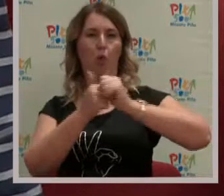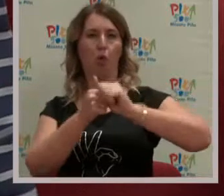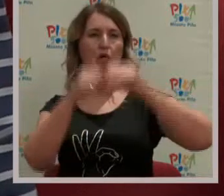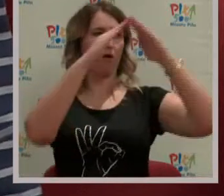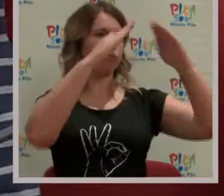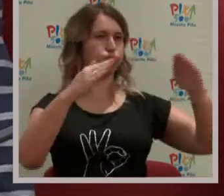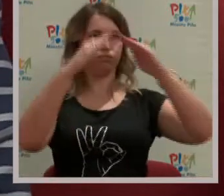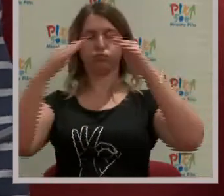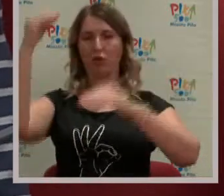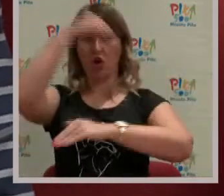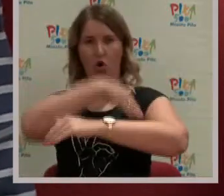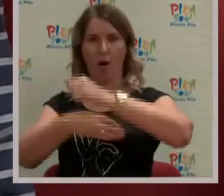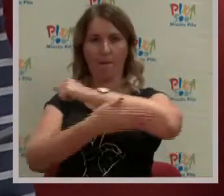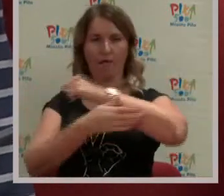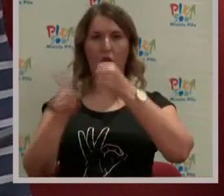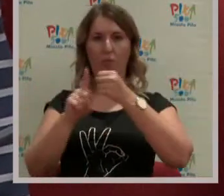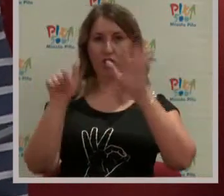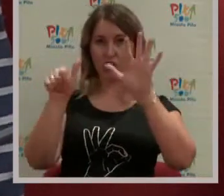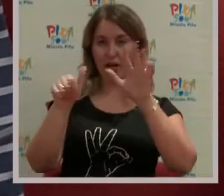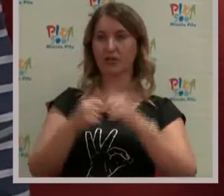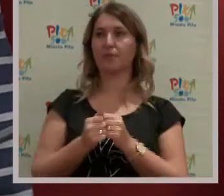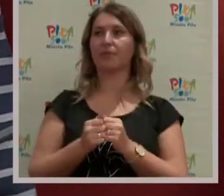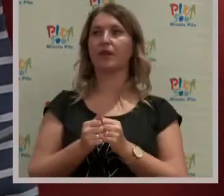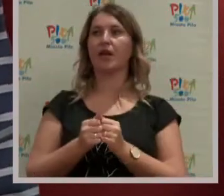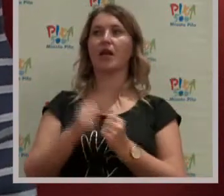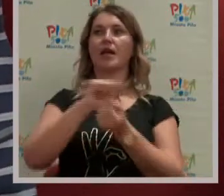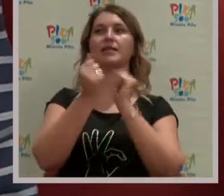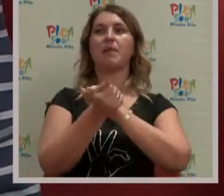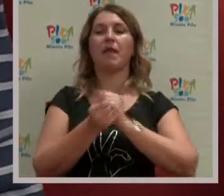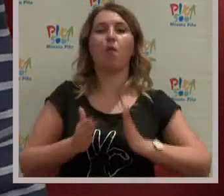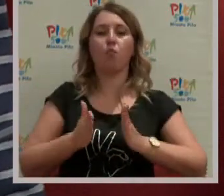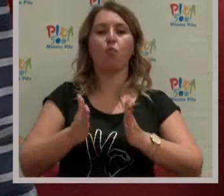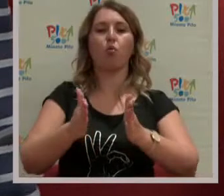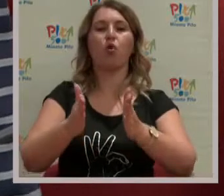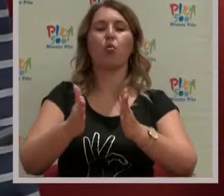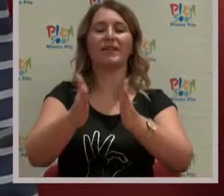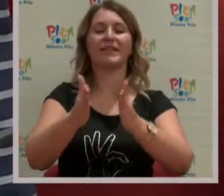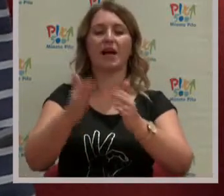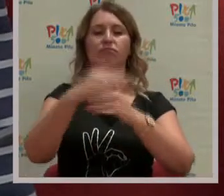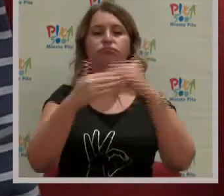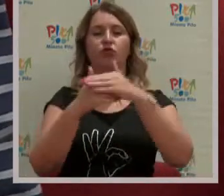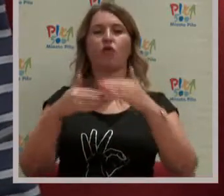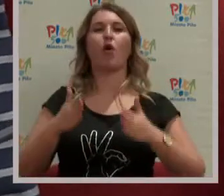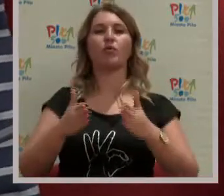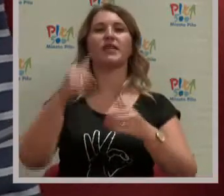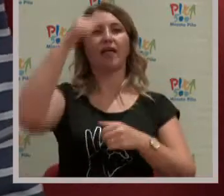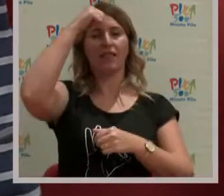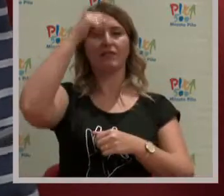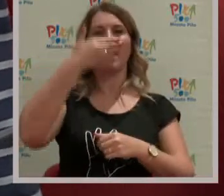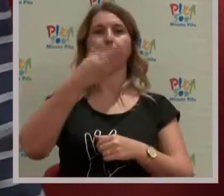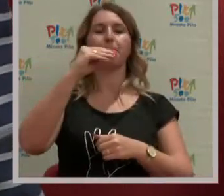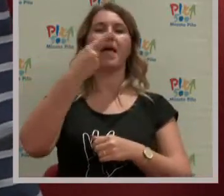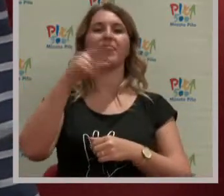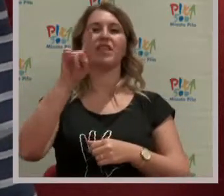jednorocznych zadanie związane z przebudową ulicy medycznej łączymy dwa zadania inwestycje w drogach powiatowych i przebudowa chodnika wzdłuż